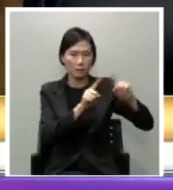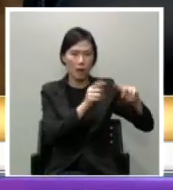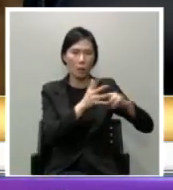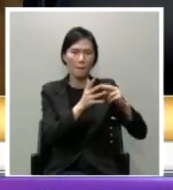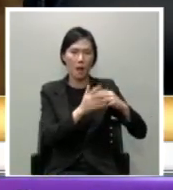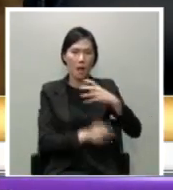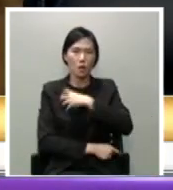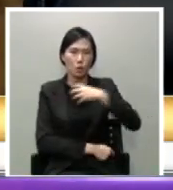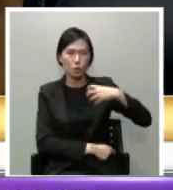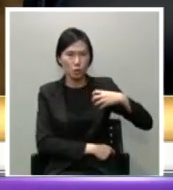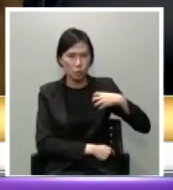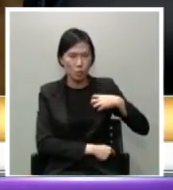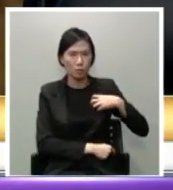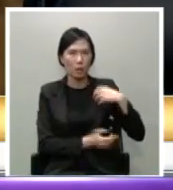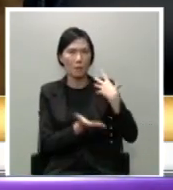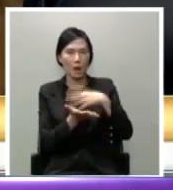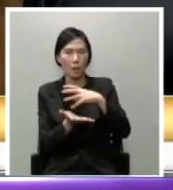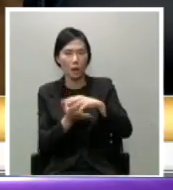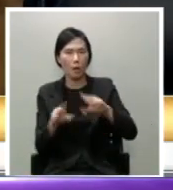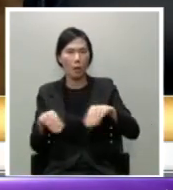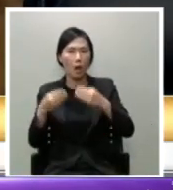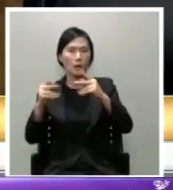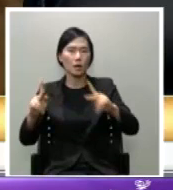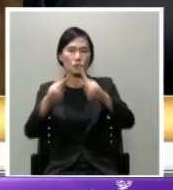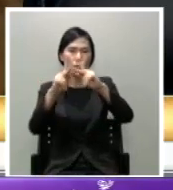ายงานมายังกระทรวงก็แจ้งมายังท่านนายก